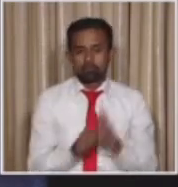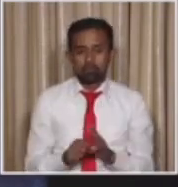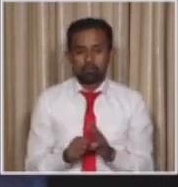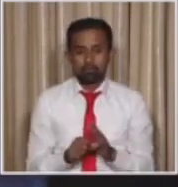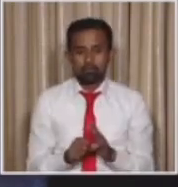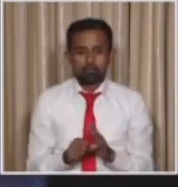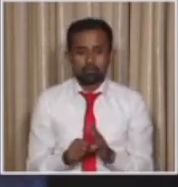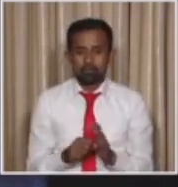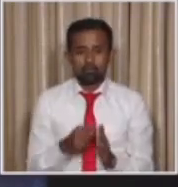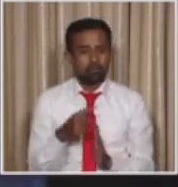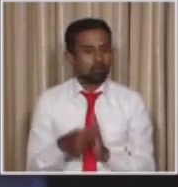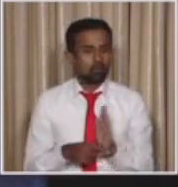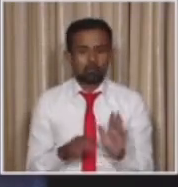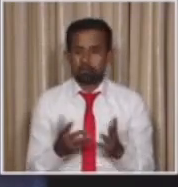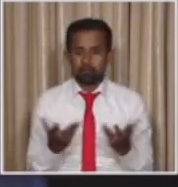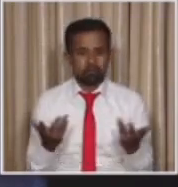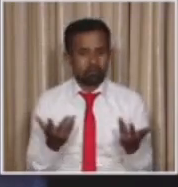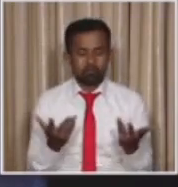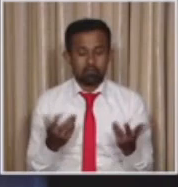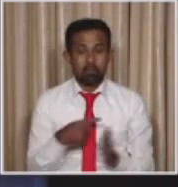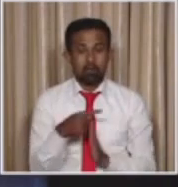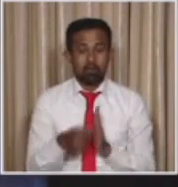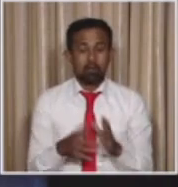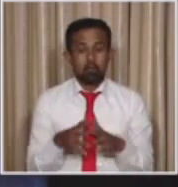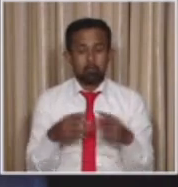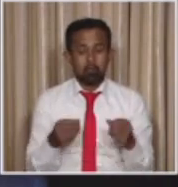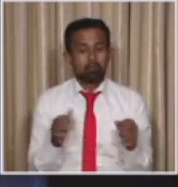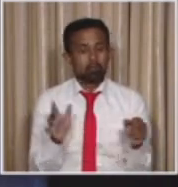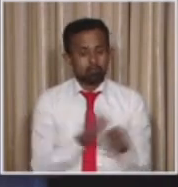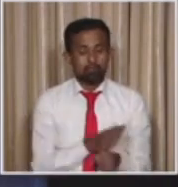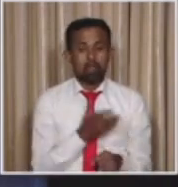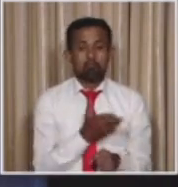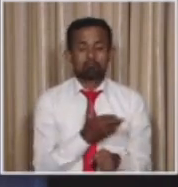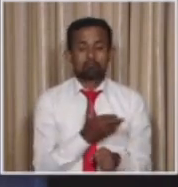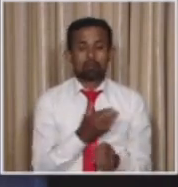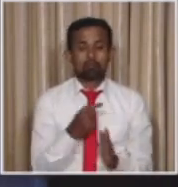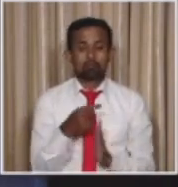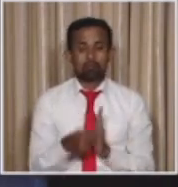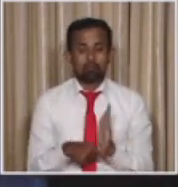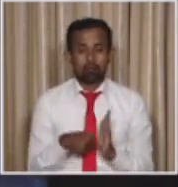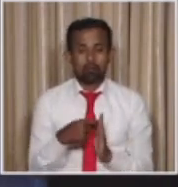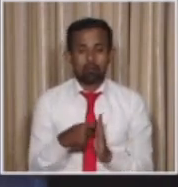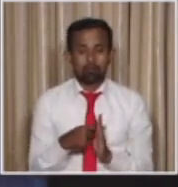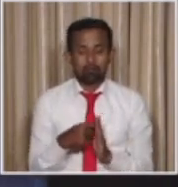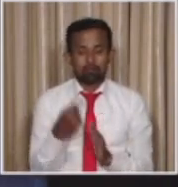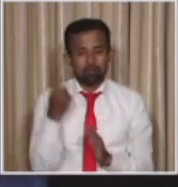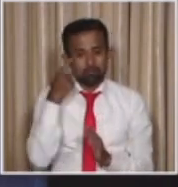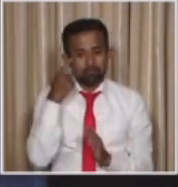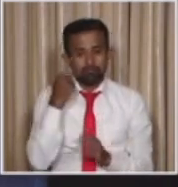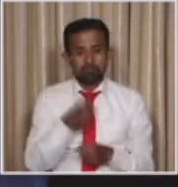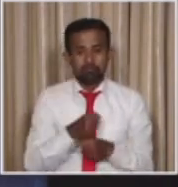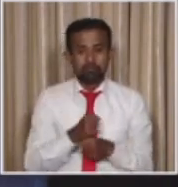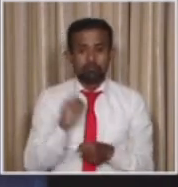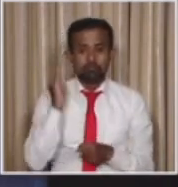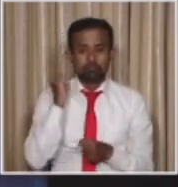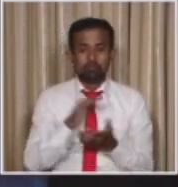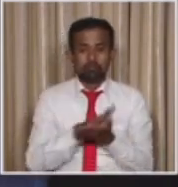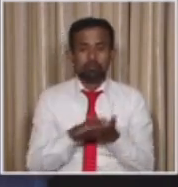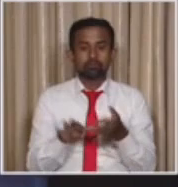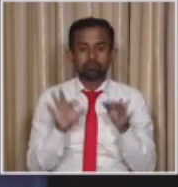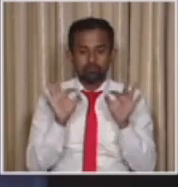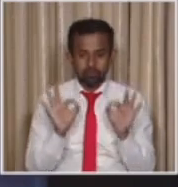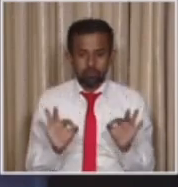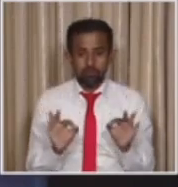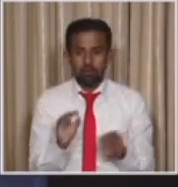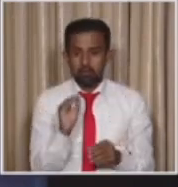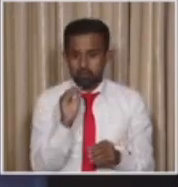ඕන රටක් නෙමෙයි. මේ රටේ සම්පත් හිඟයක් නැහැ. මේ රටේ මං හිතන්නේ රාජ්‍ය සේවය හරියට කළමනාකරණය කරා නම්